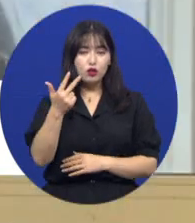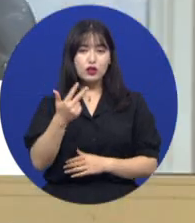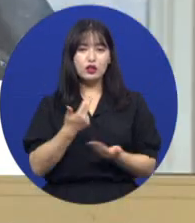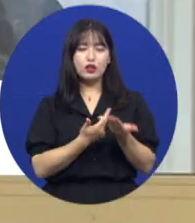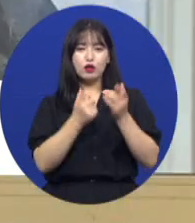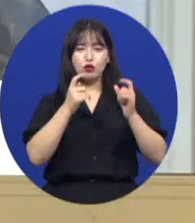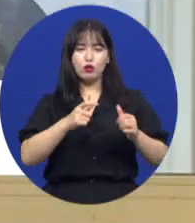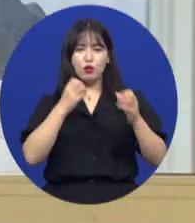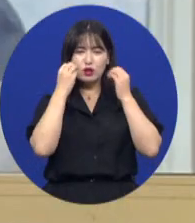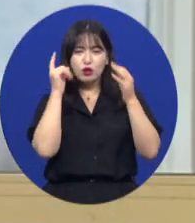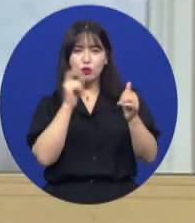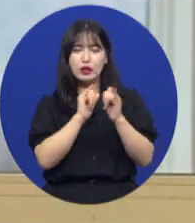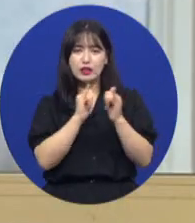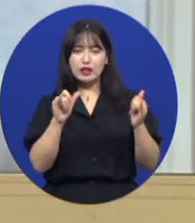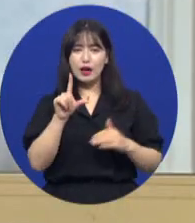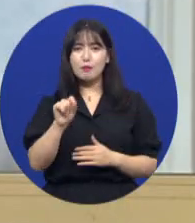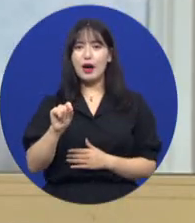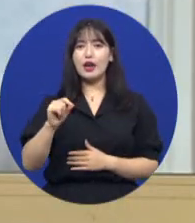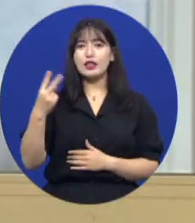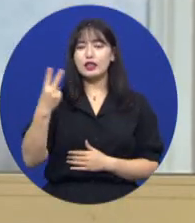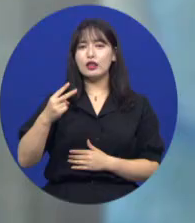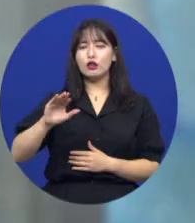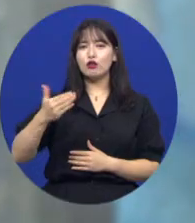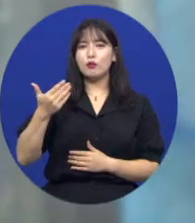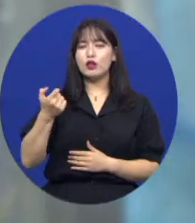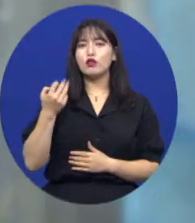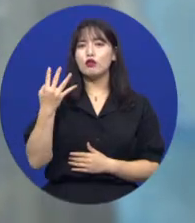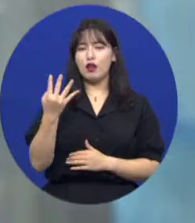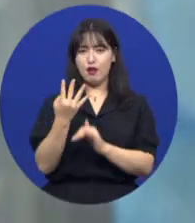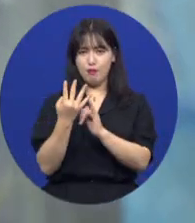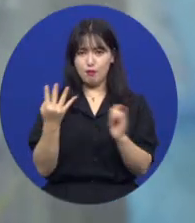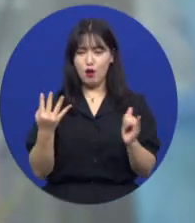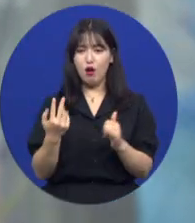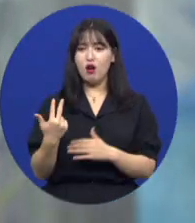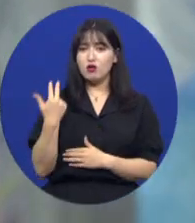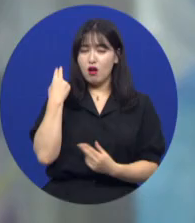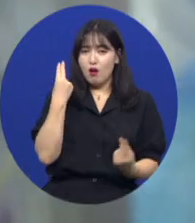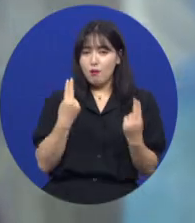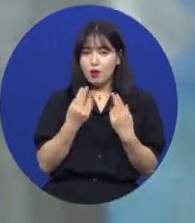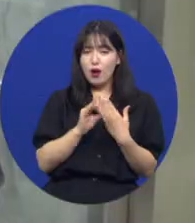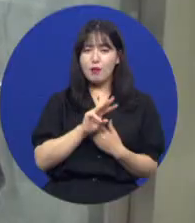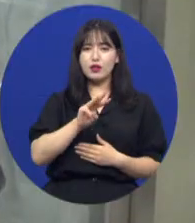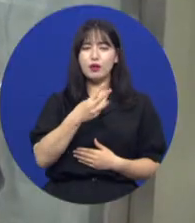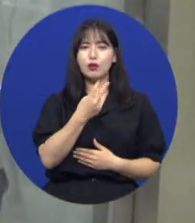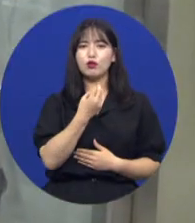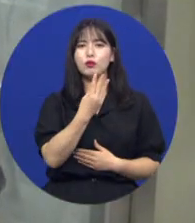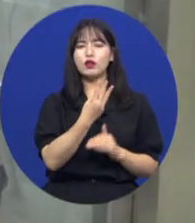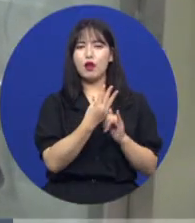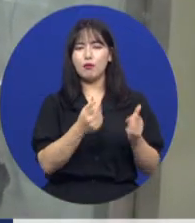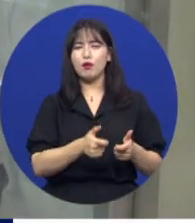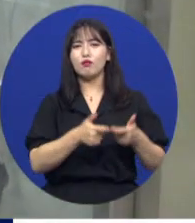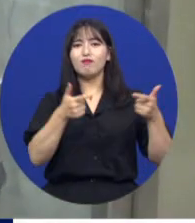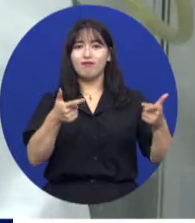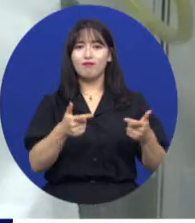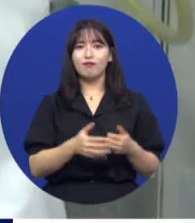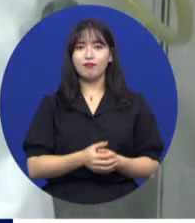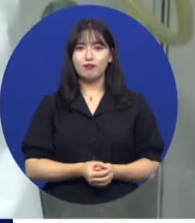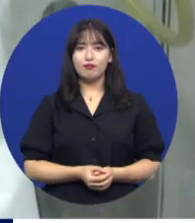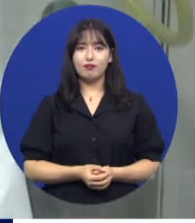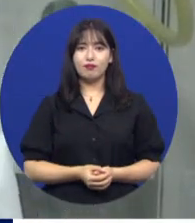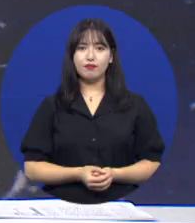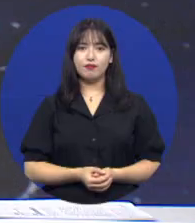코로나 일부 신규 확진 자는 12,900 64명 으로 전주보다 300 23명 증가했습니다